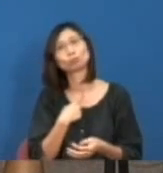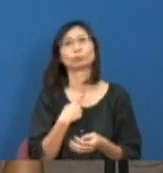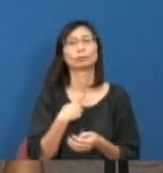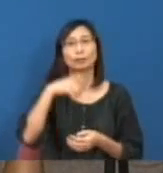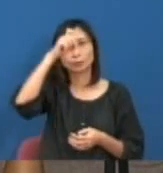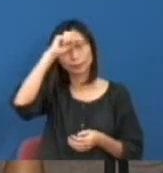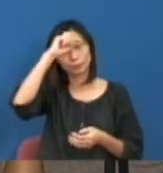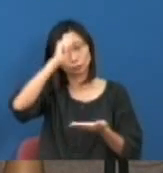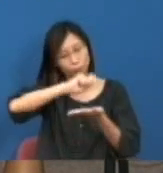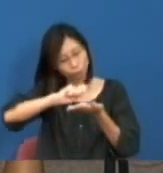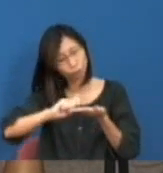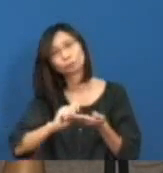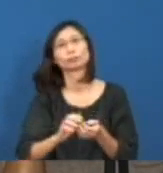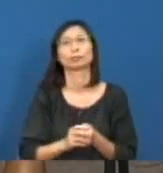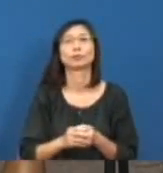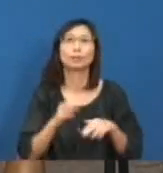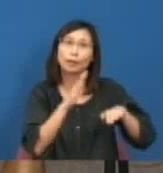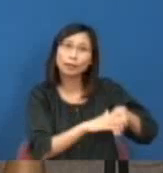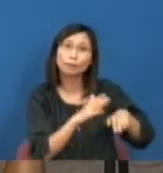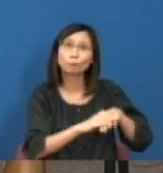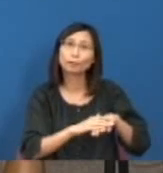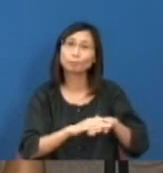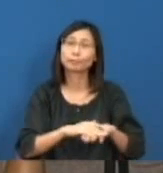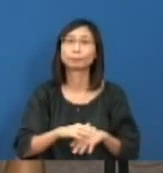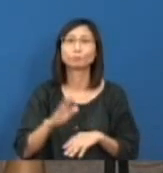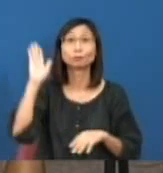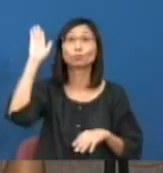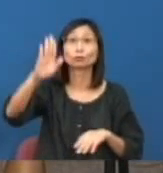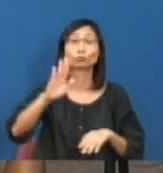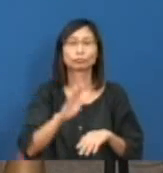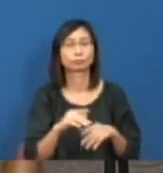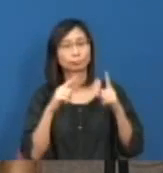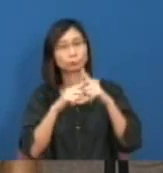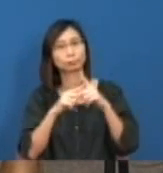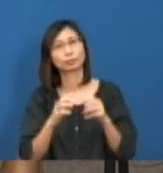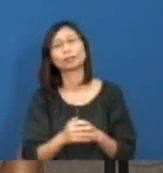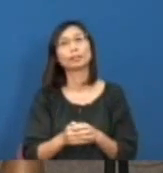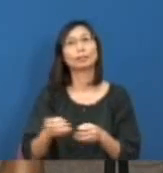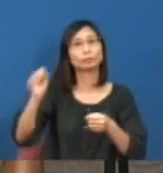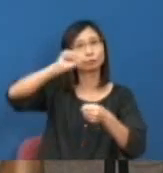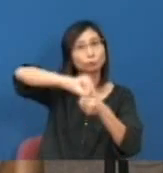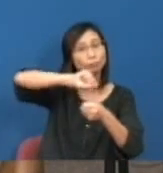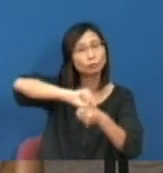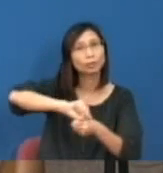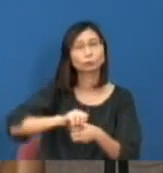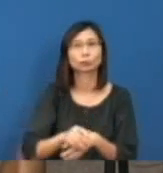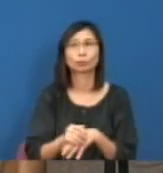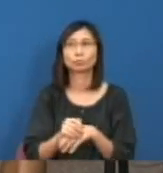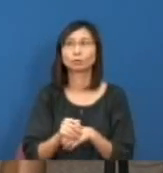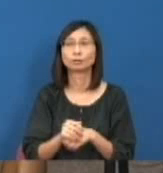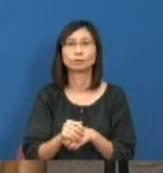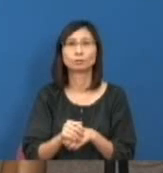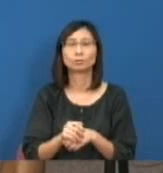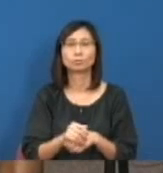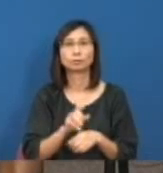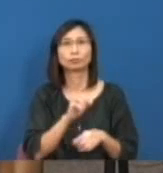憶翻啲嘢俾後世。咁佢主動去咁做，而亦都中間加插咗一樣嘢，就係佢染即係